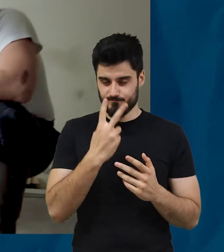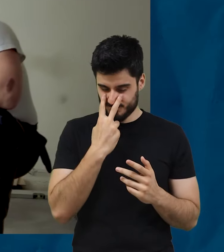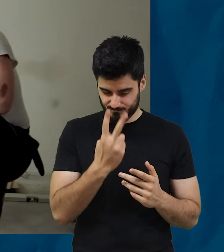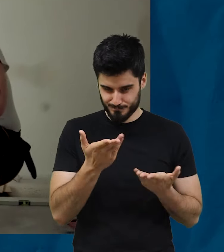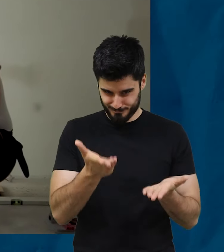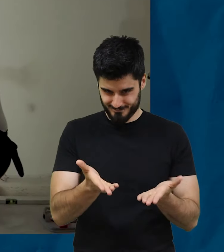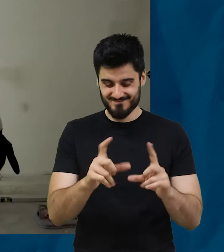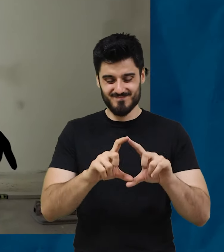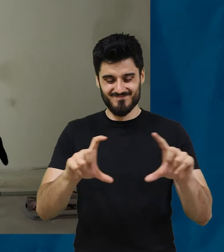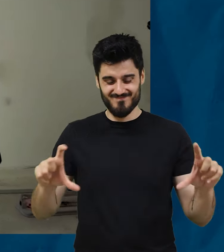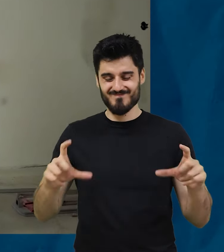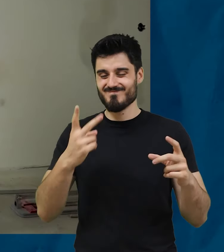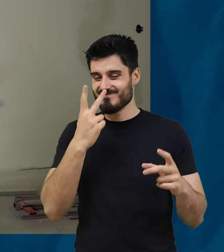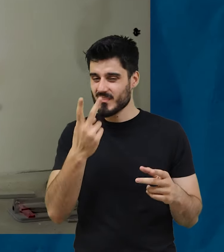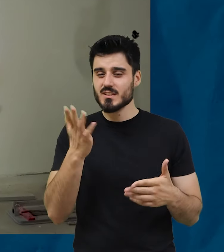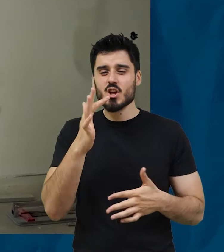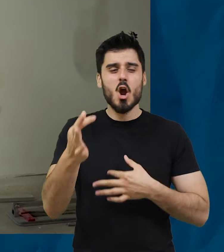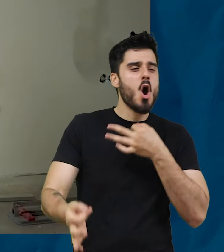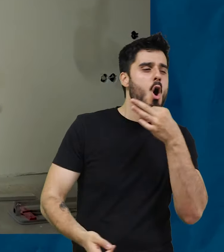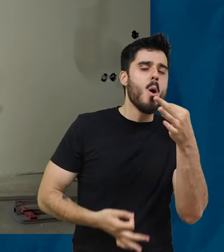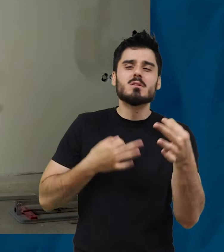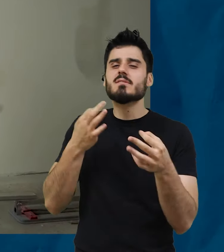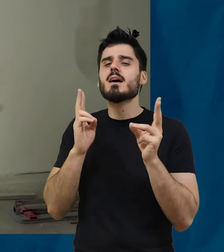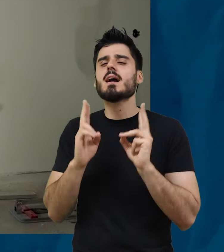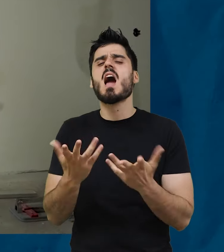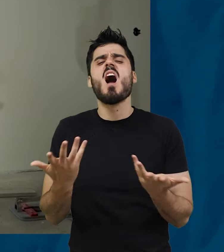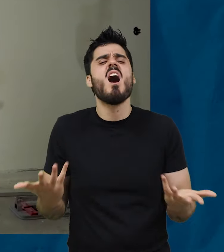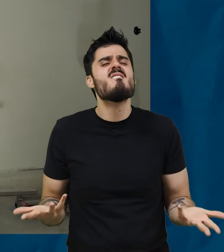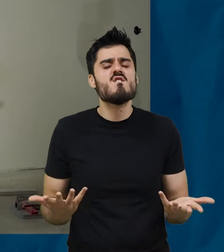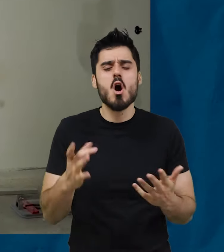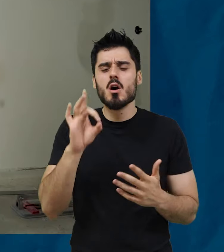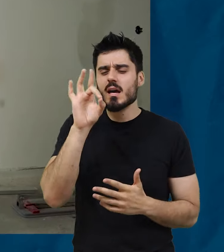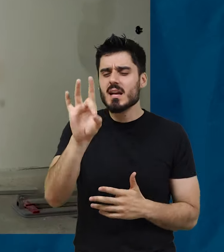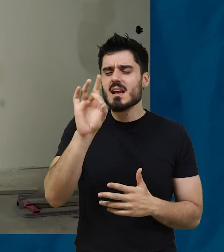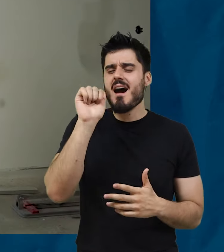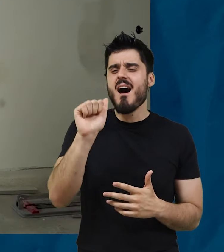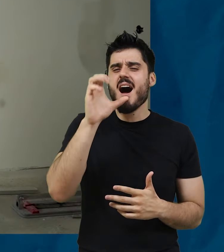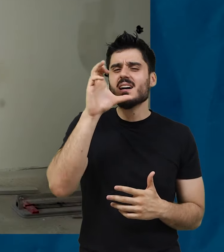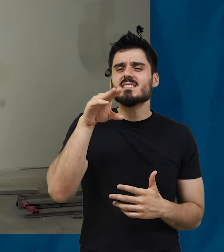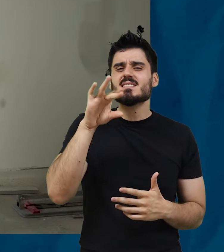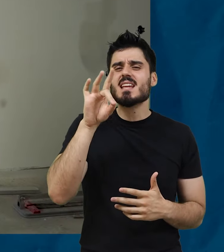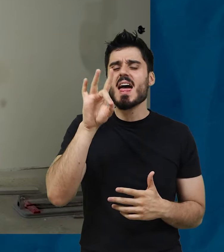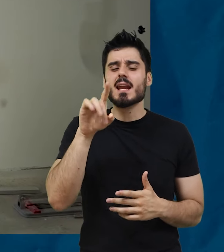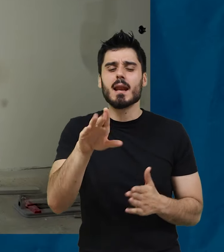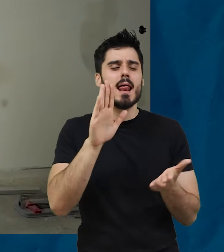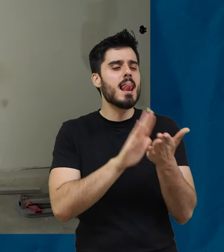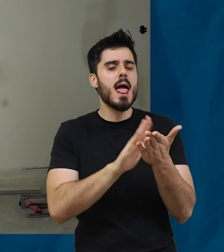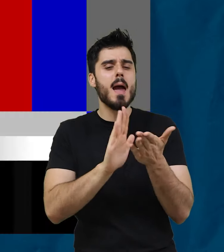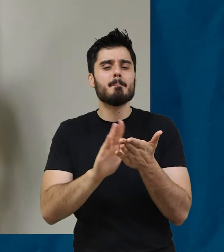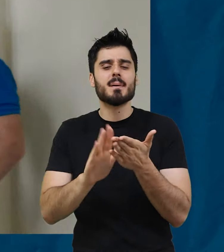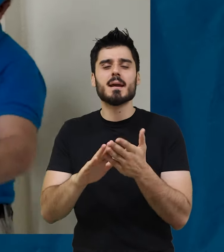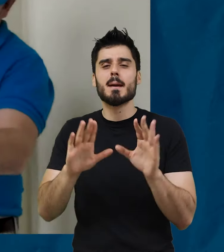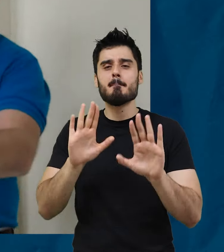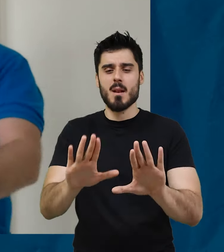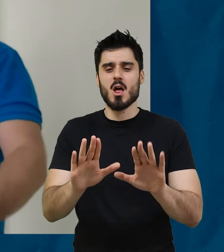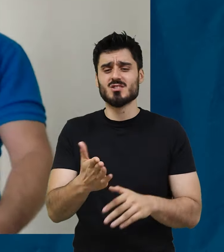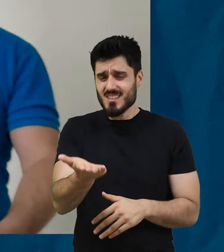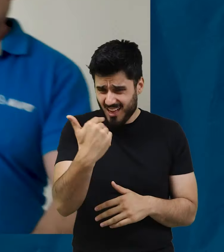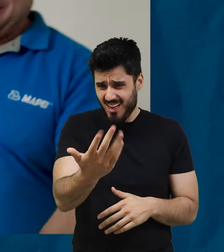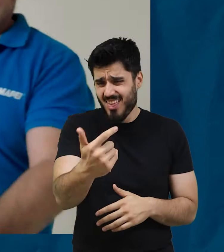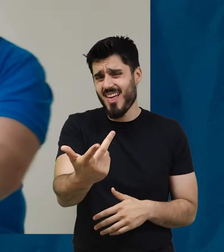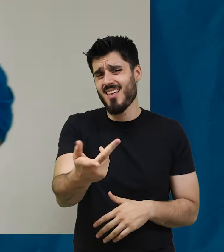Ето тук, по-нашироко, ще ви обясна нагледно какво е то растър на лепене на плочки. Ма дай